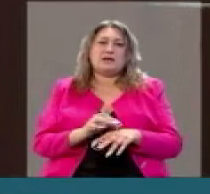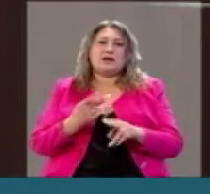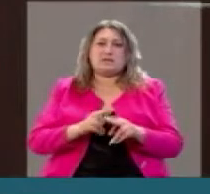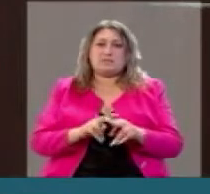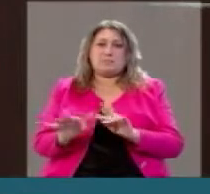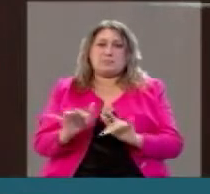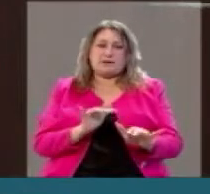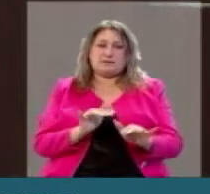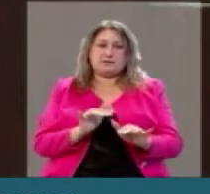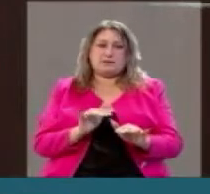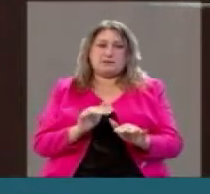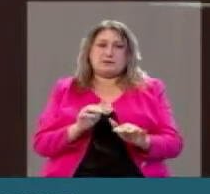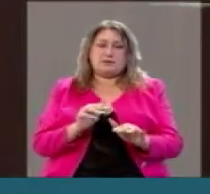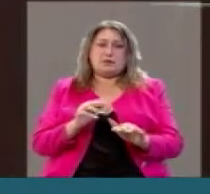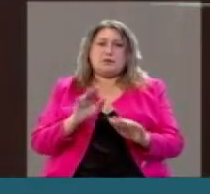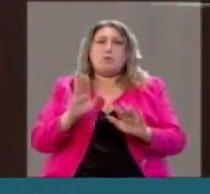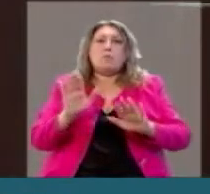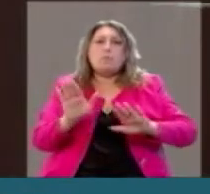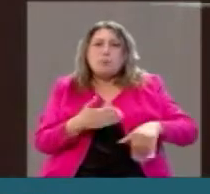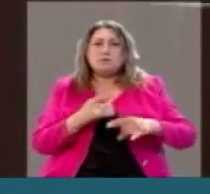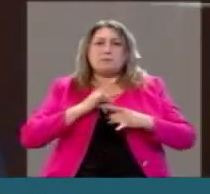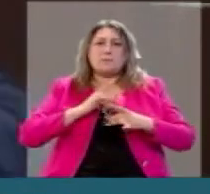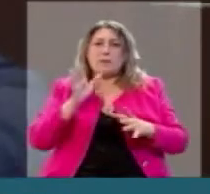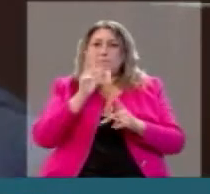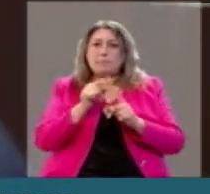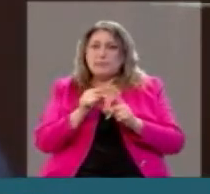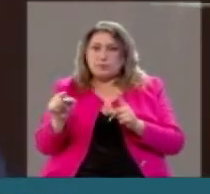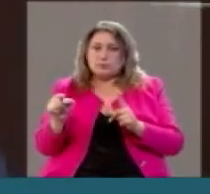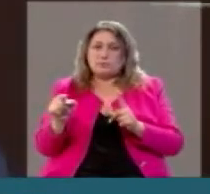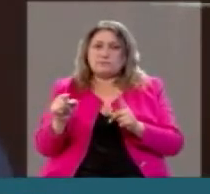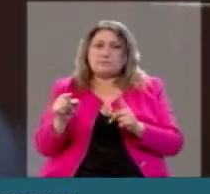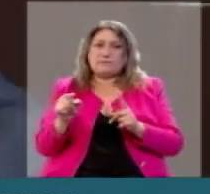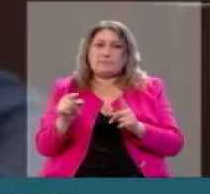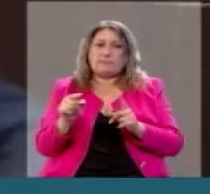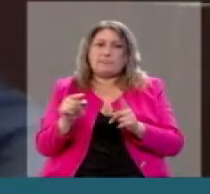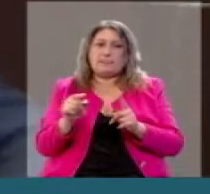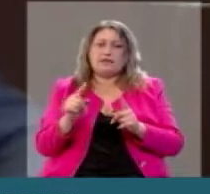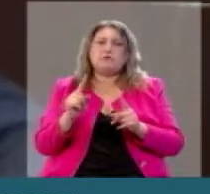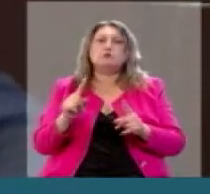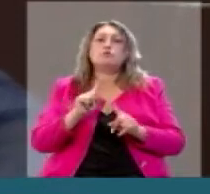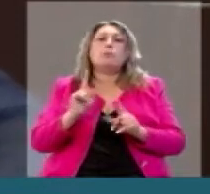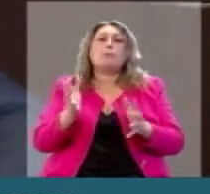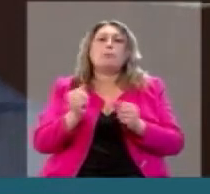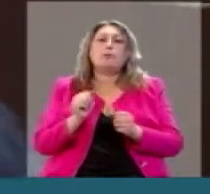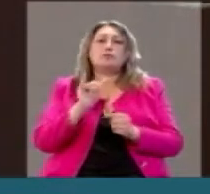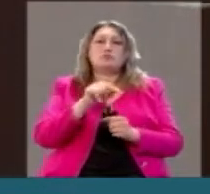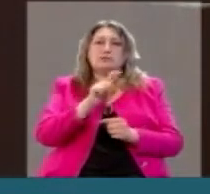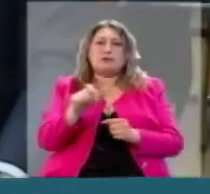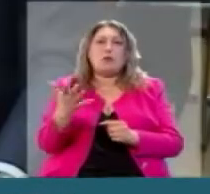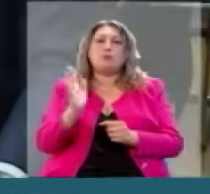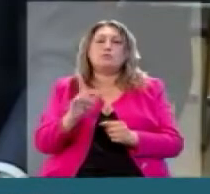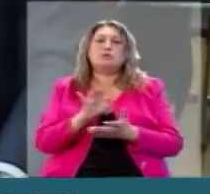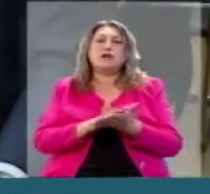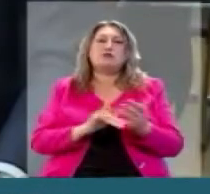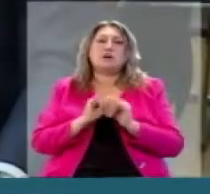данных мероприятий. Постпраздничный период, если точнее сказать. То есть пост. Что получит население? Какое будет